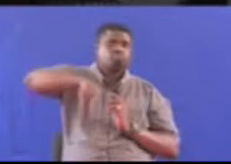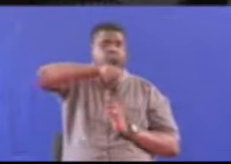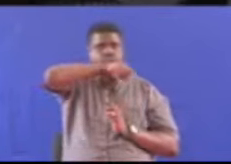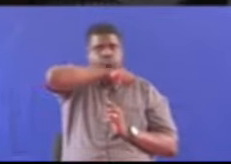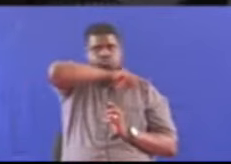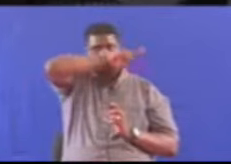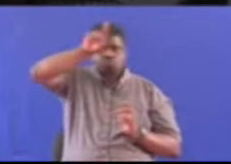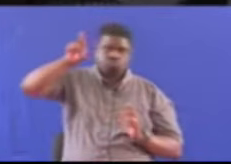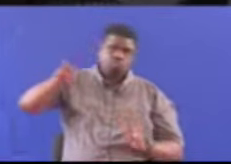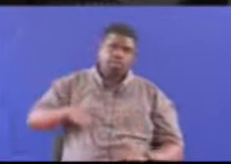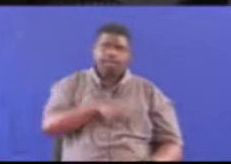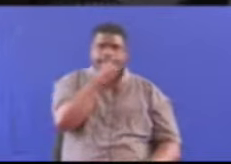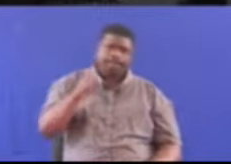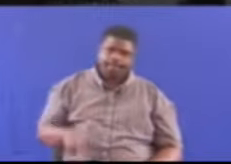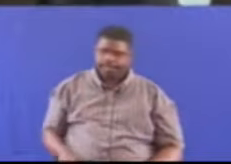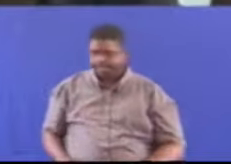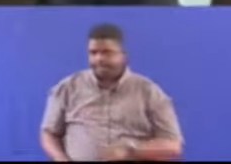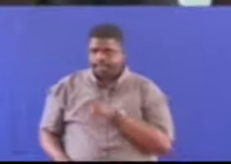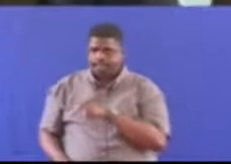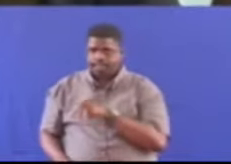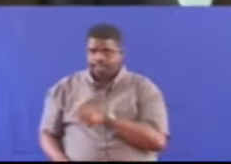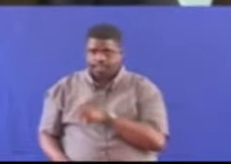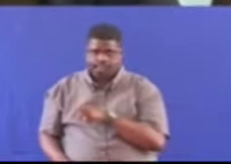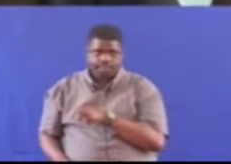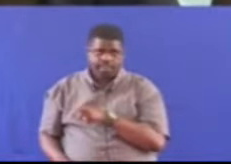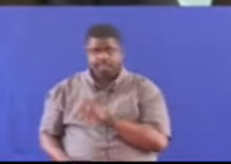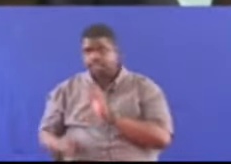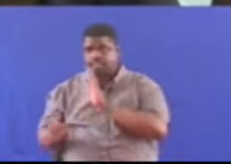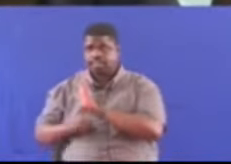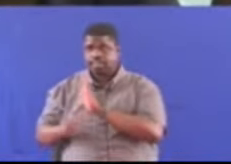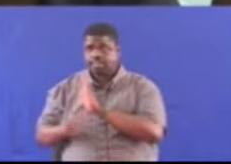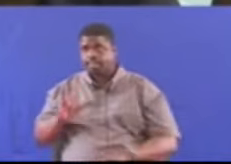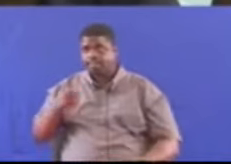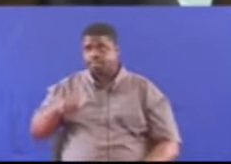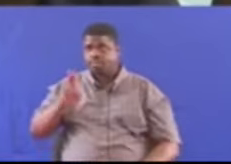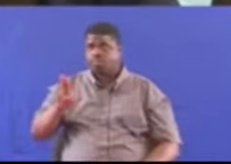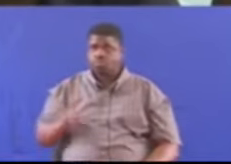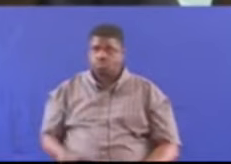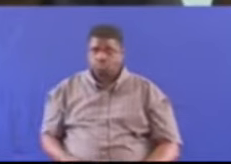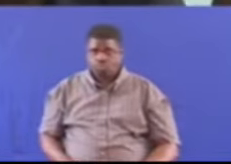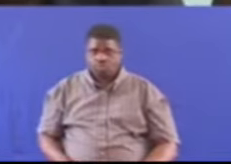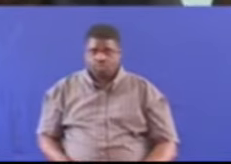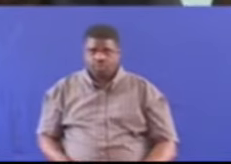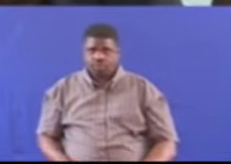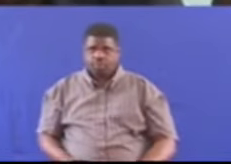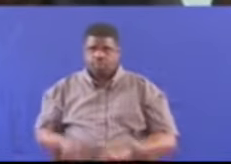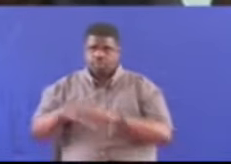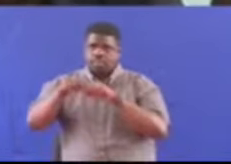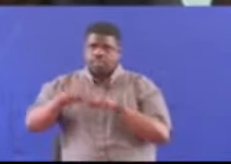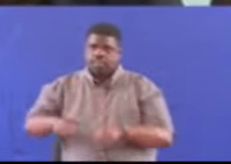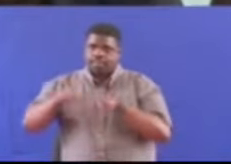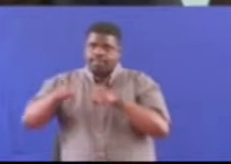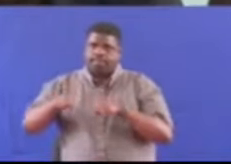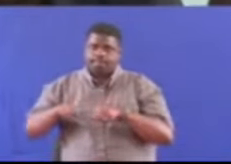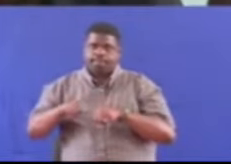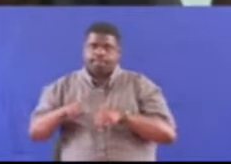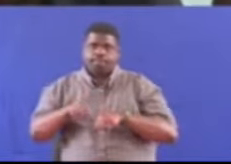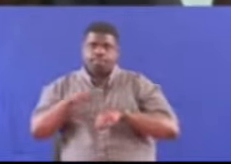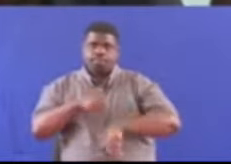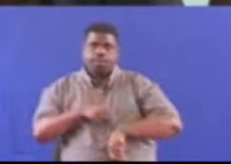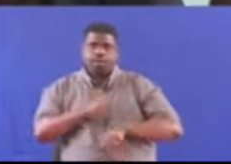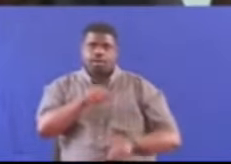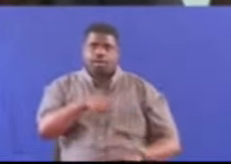rotation, miongoni mwa kanda sita za IPU na kushikilia madaraka kwa kipindi cha miaka